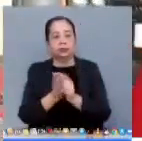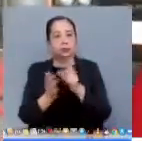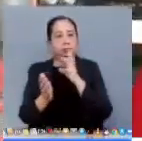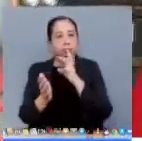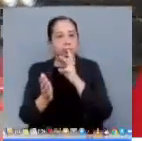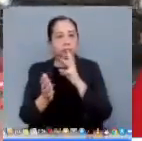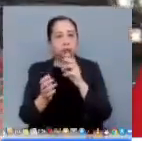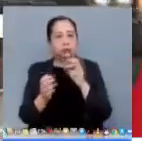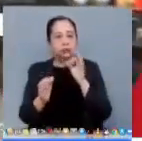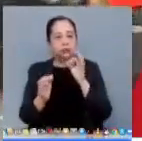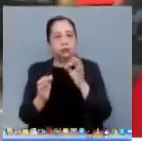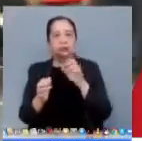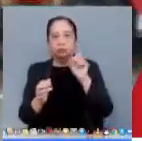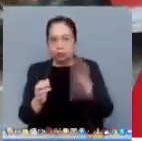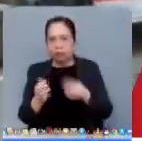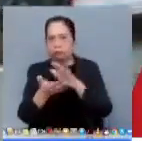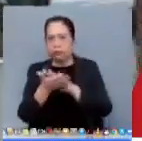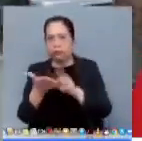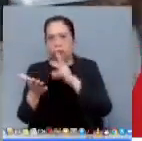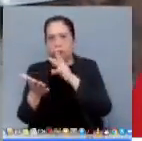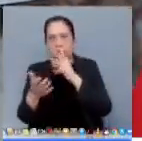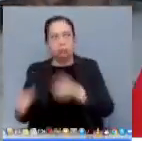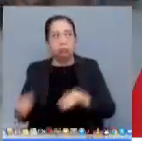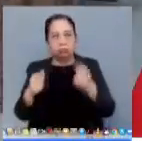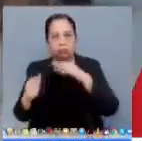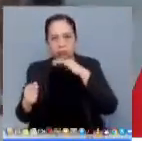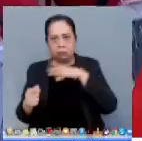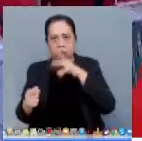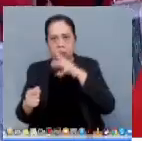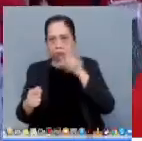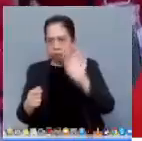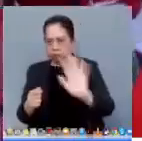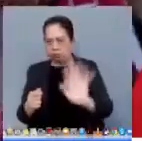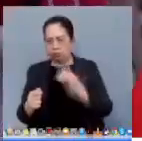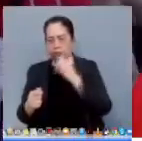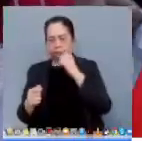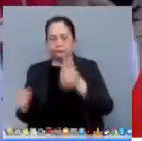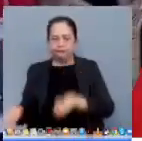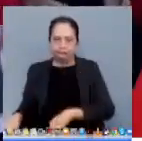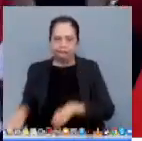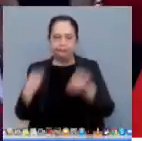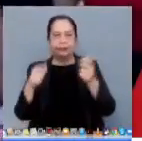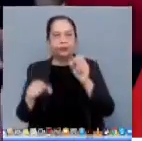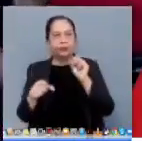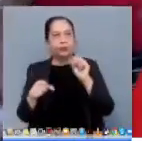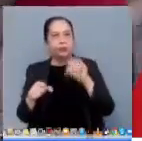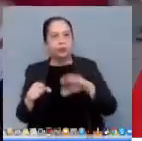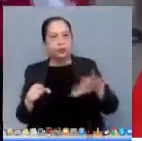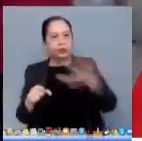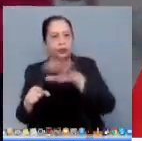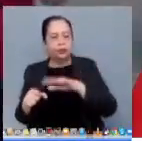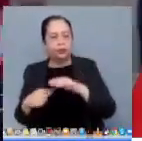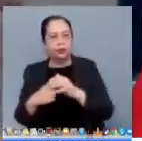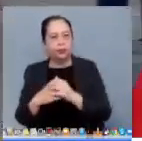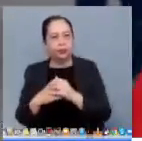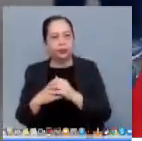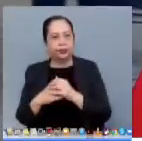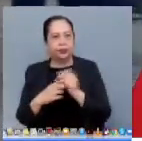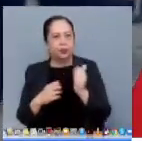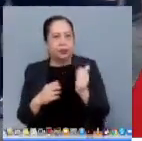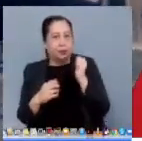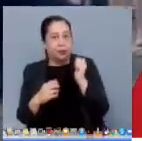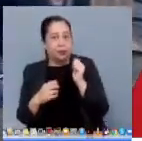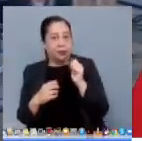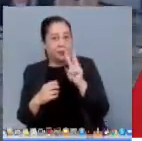na tubig. Hindi ba kailangan talaga hong ma-observe yan? At para po doon sa mga ayaw naman na mabasa, meron